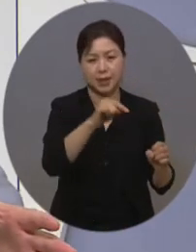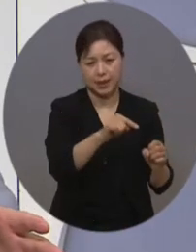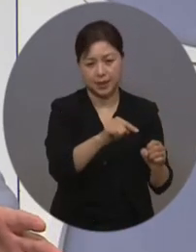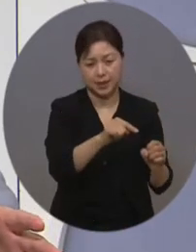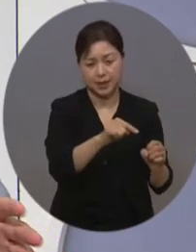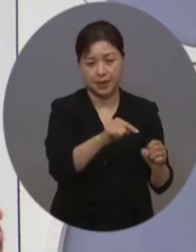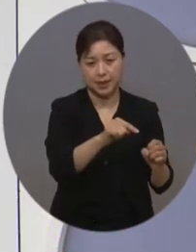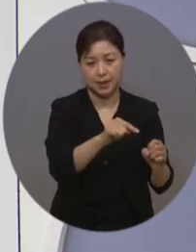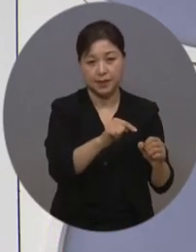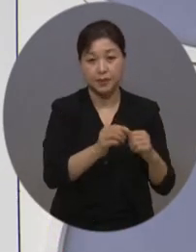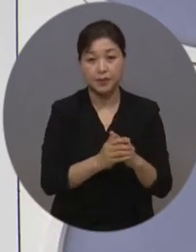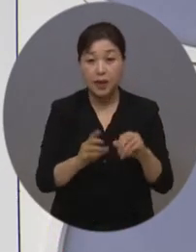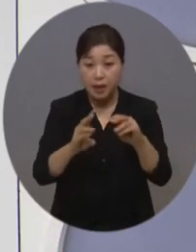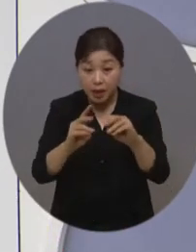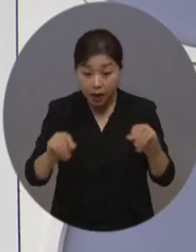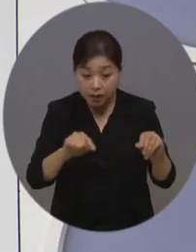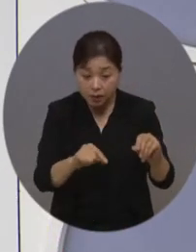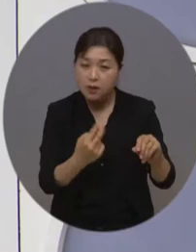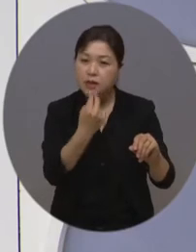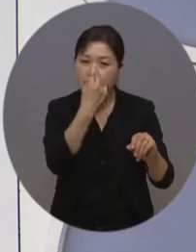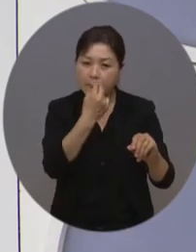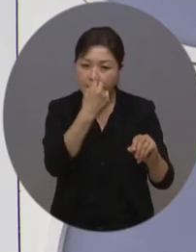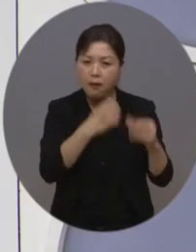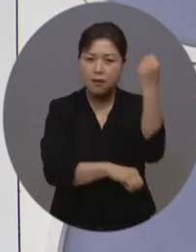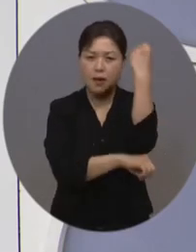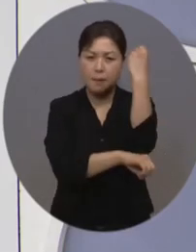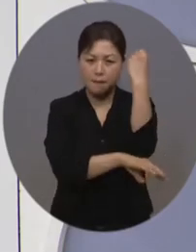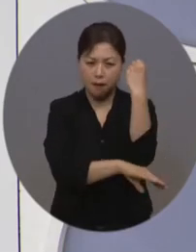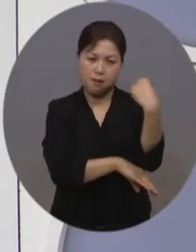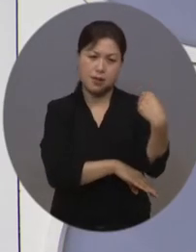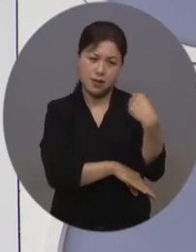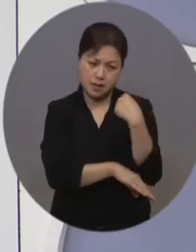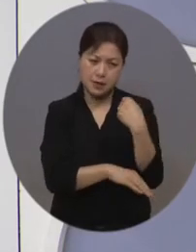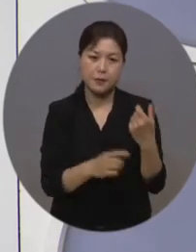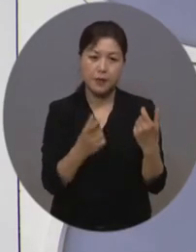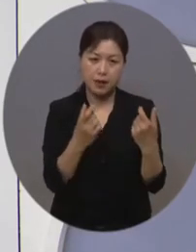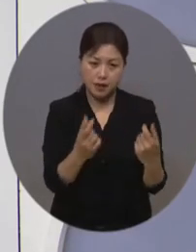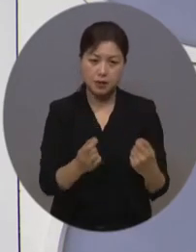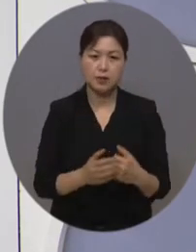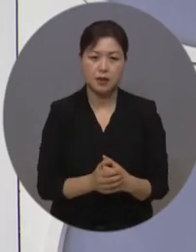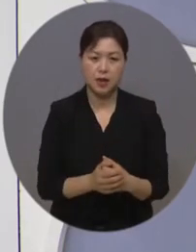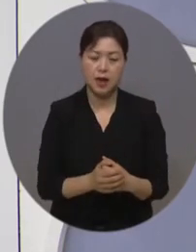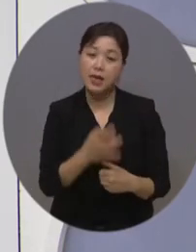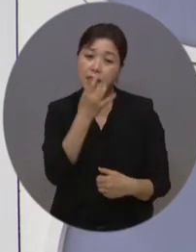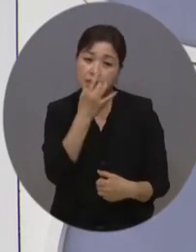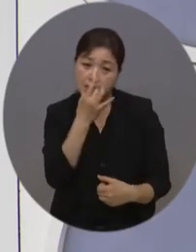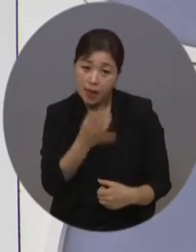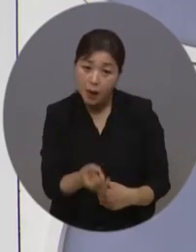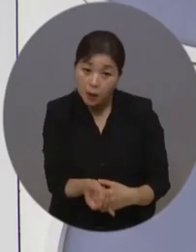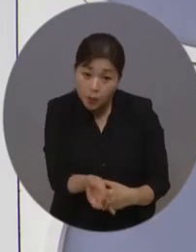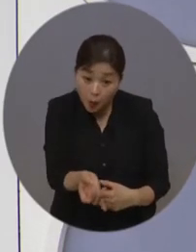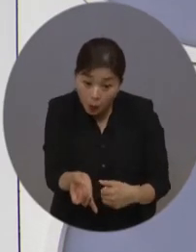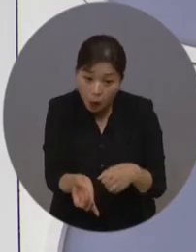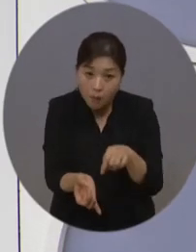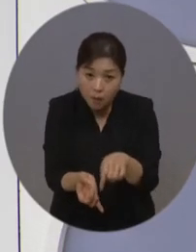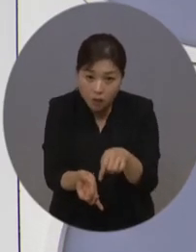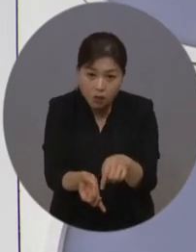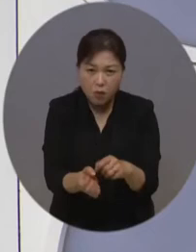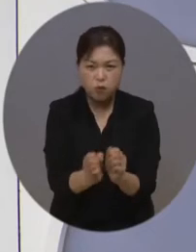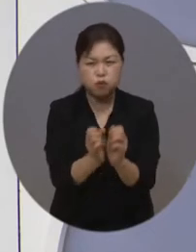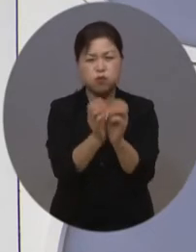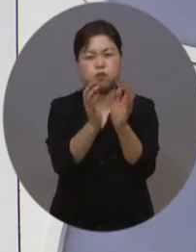참 땅은 이게 생명의 근원 아닙니까? 그렇죠. 이게 모든 것이 저 마른 씨앗을 맞아요. 하나 뿌려놔도 거기서 예, 예. 거목이